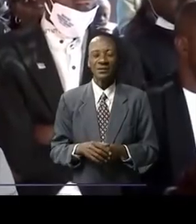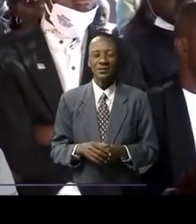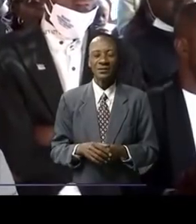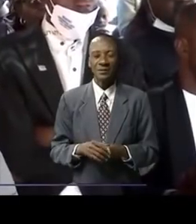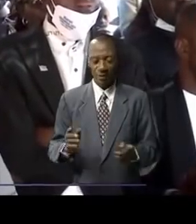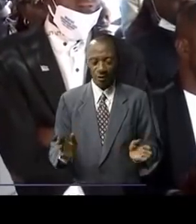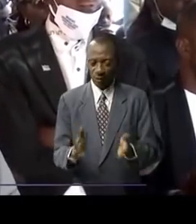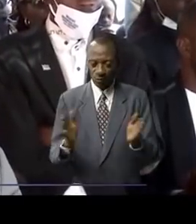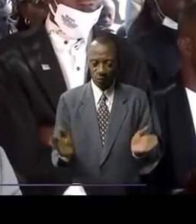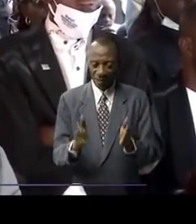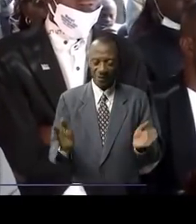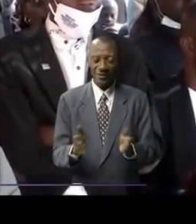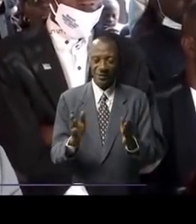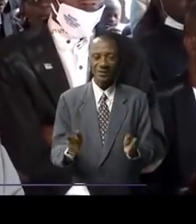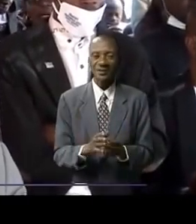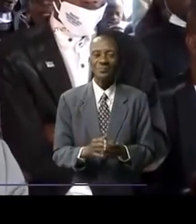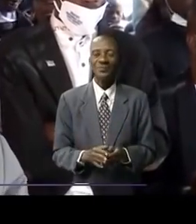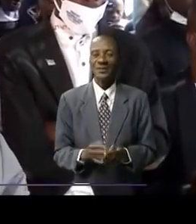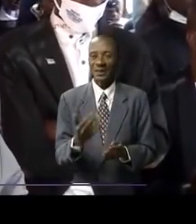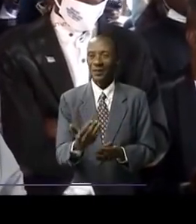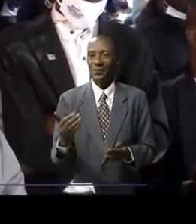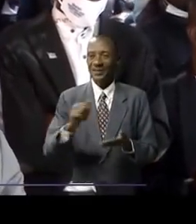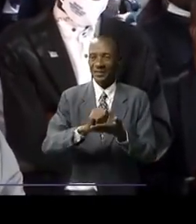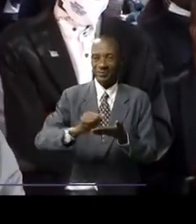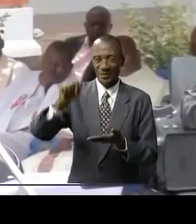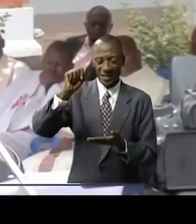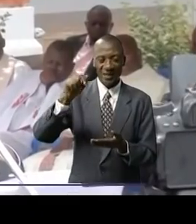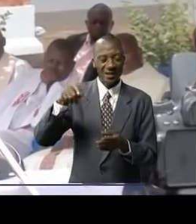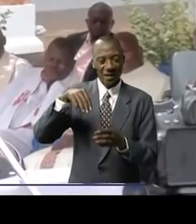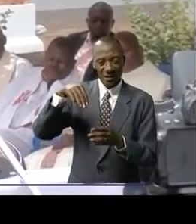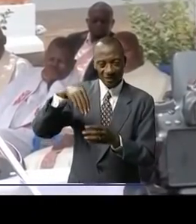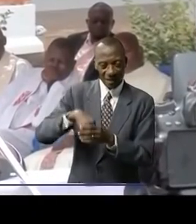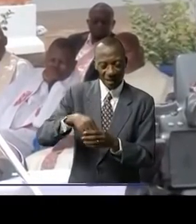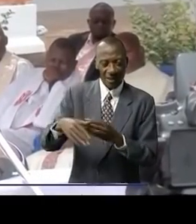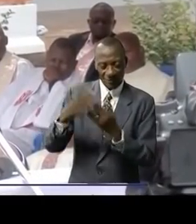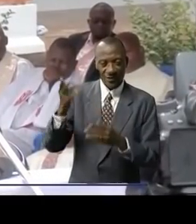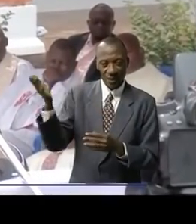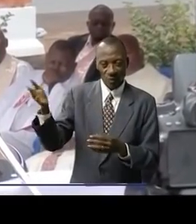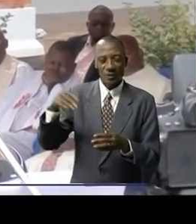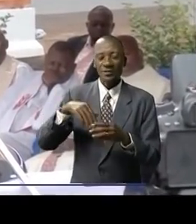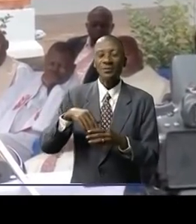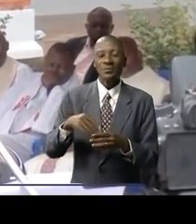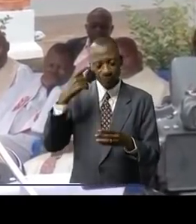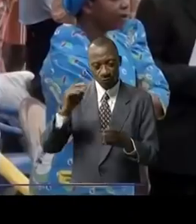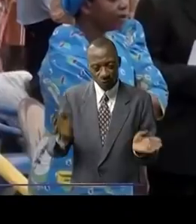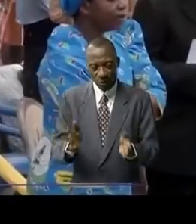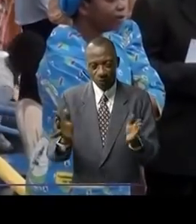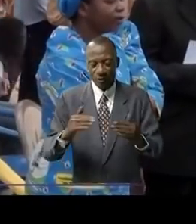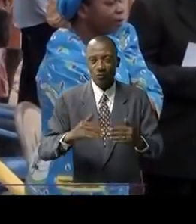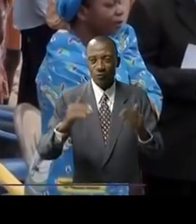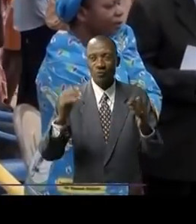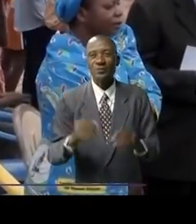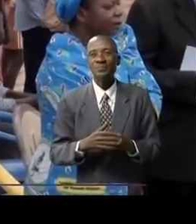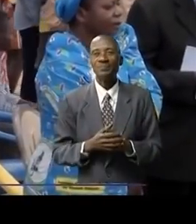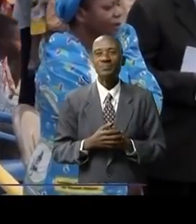machine à forger des héros, des patriotes dont la République démocratique du Congo a grandement besoin pour se redresser sur tous les plans. Répondant à